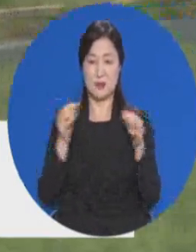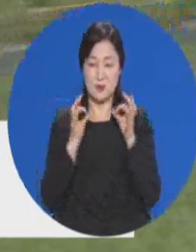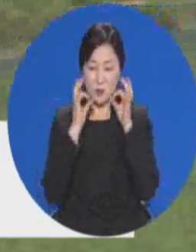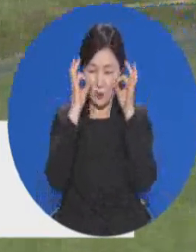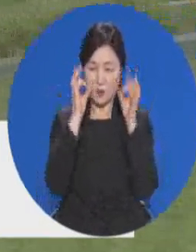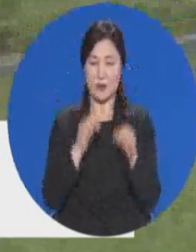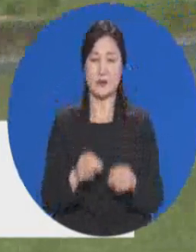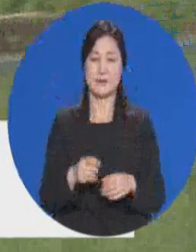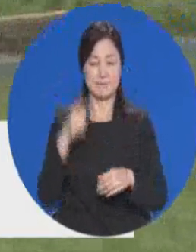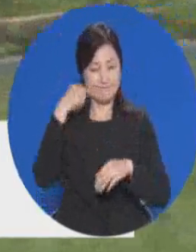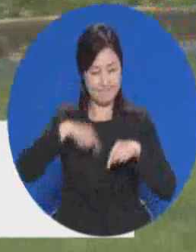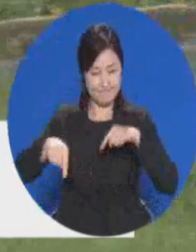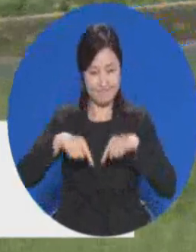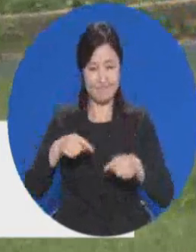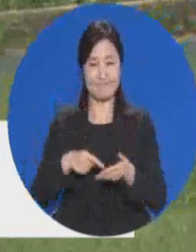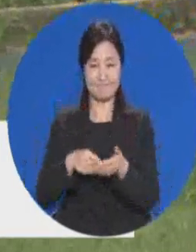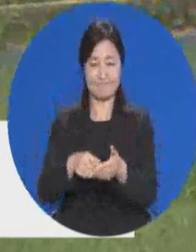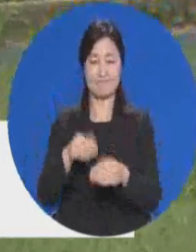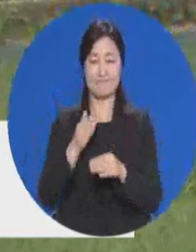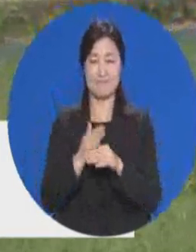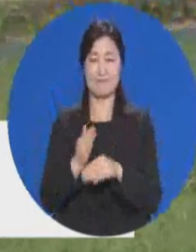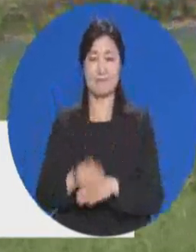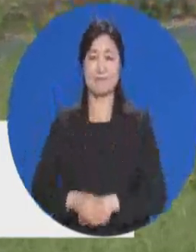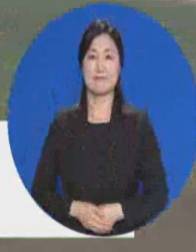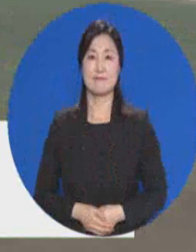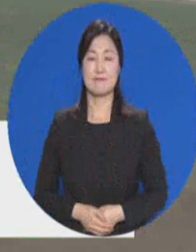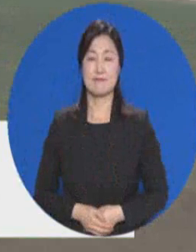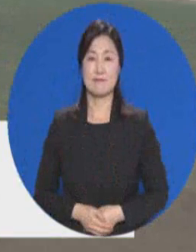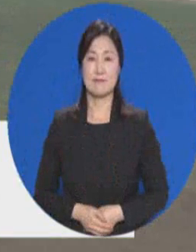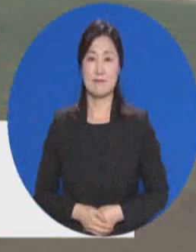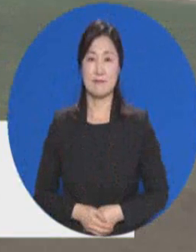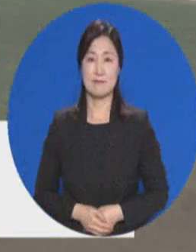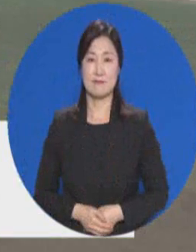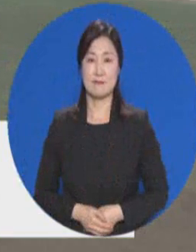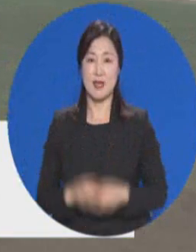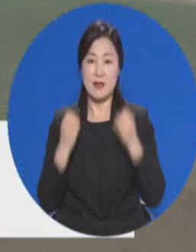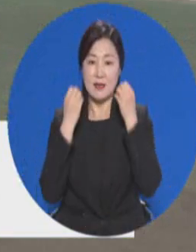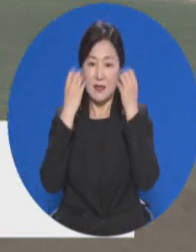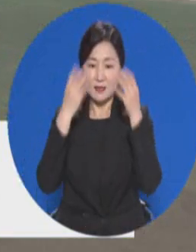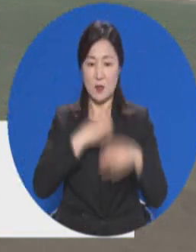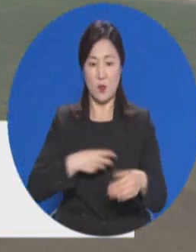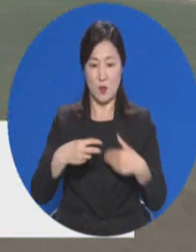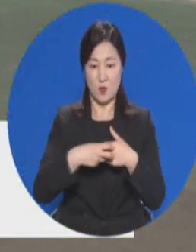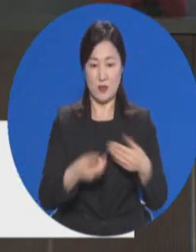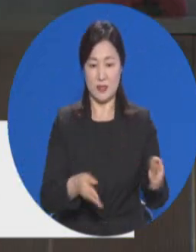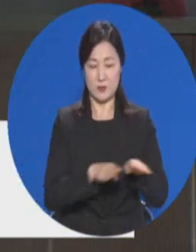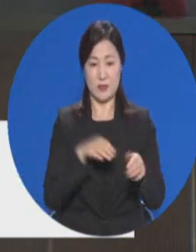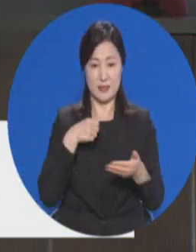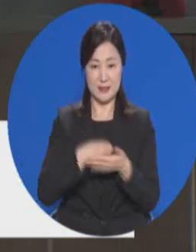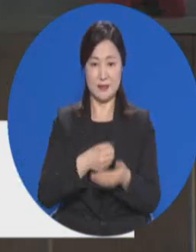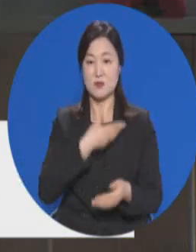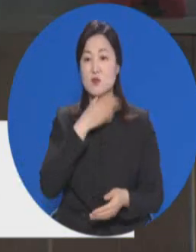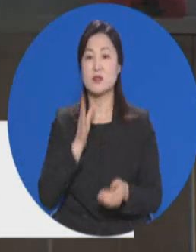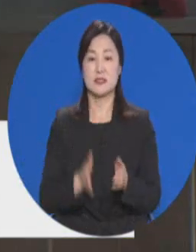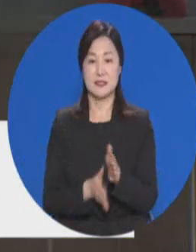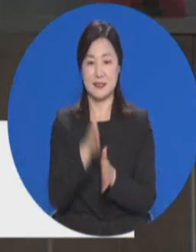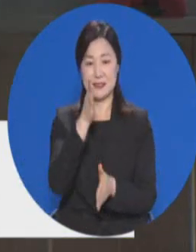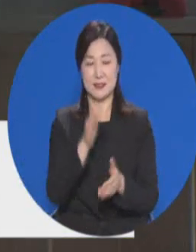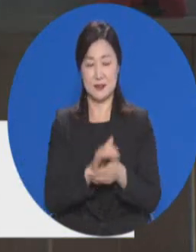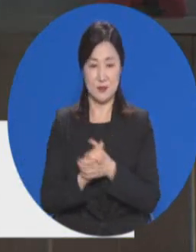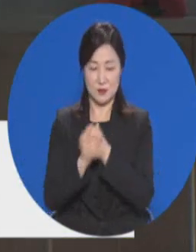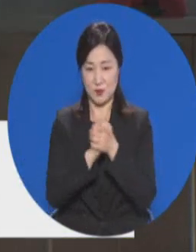복지 정책을 발굴해 시행할 계획이라고 밝혔습니다. 세계보건기구가 지정하는 고령 친화도시는